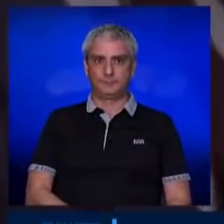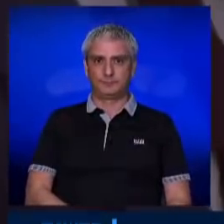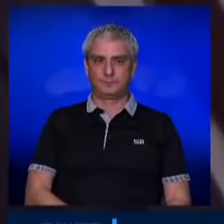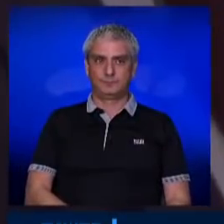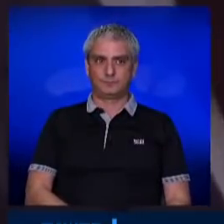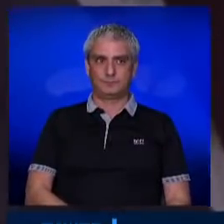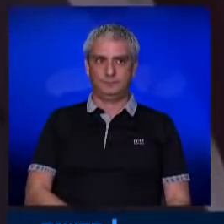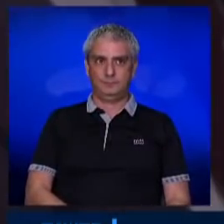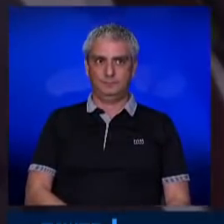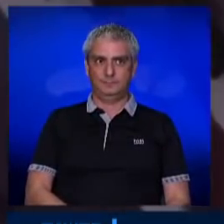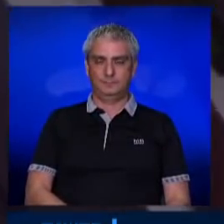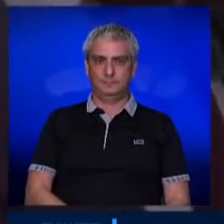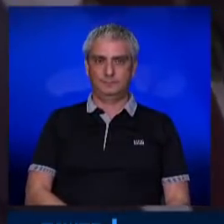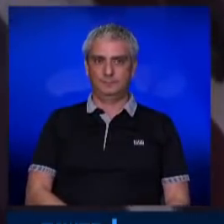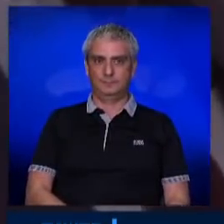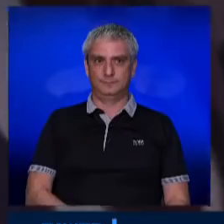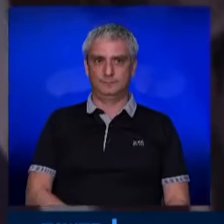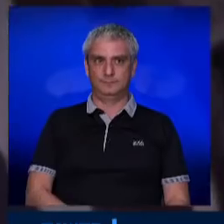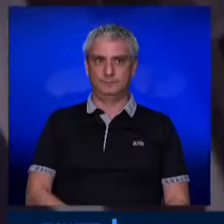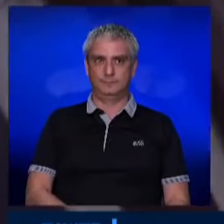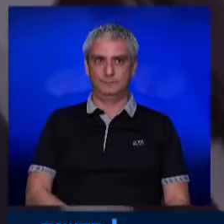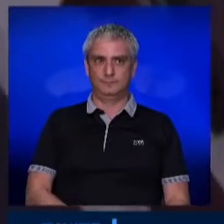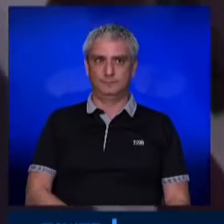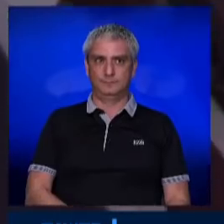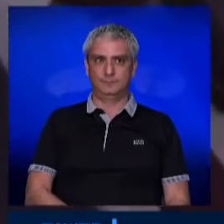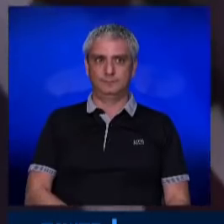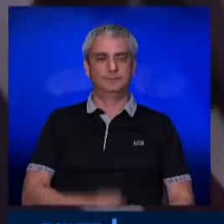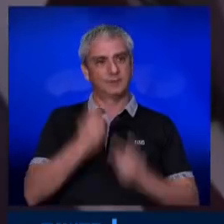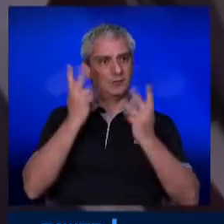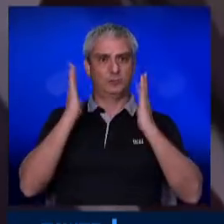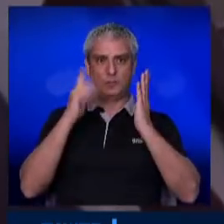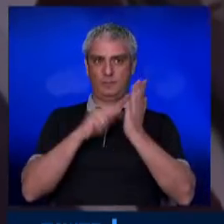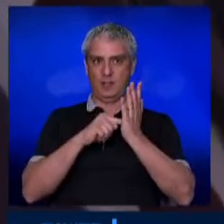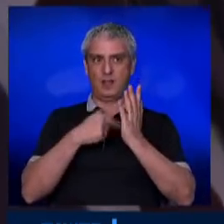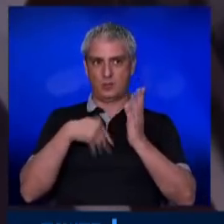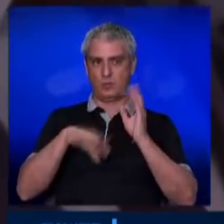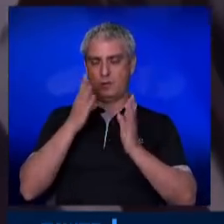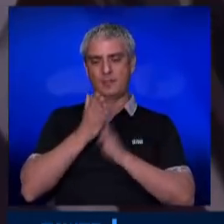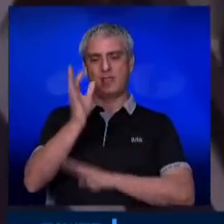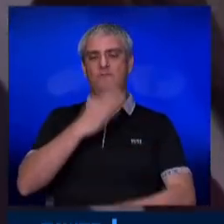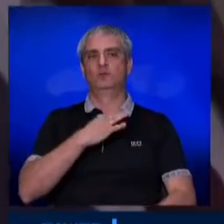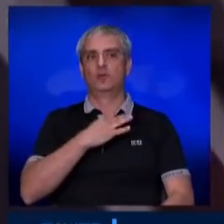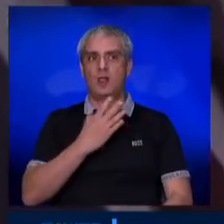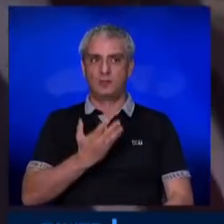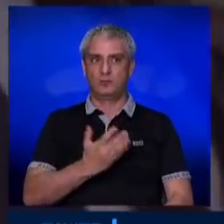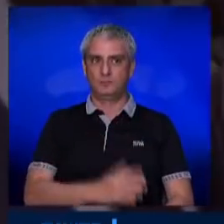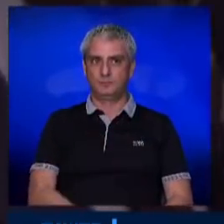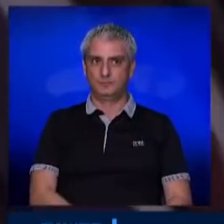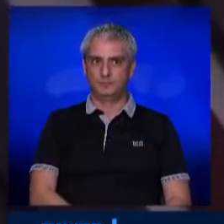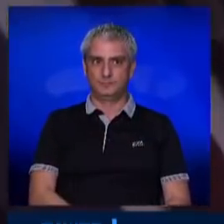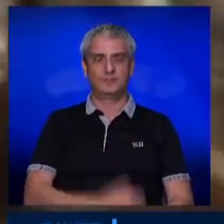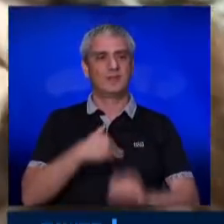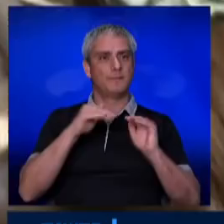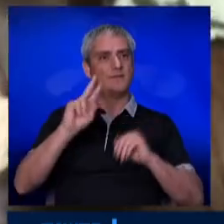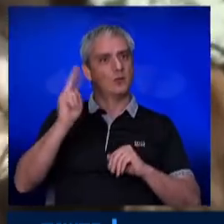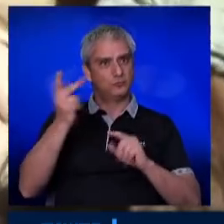Je félicite et je félicite toutes celles et ceux qui sont venus faire leur devoir. Et je pense que c'est très important parce que c'est comme ça qu'on choisit, quelle que soit l'orientation, les années